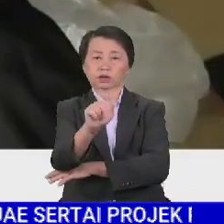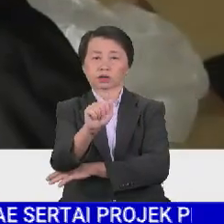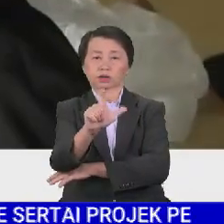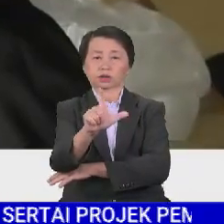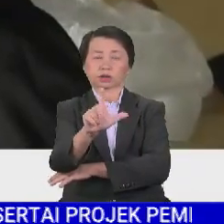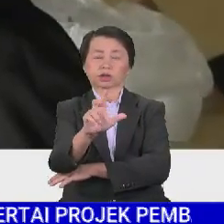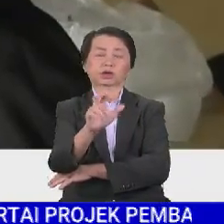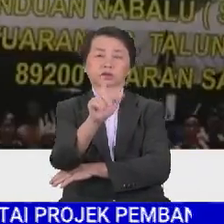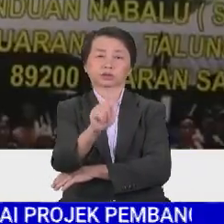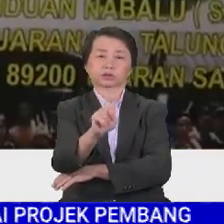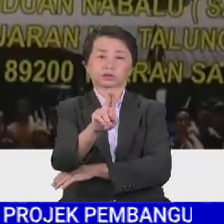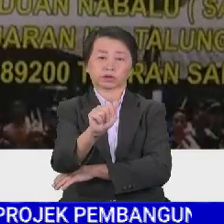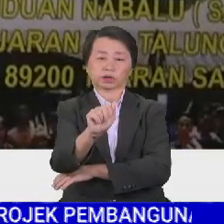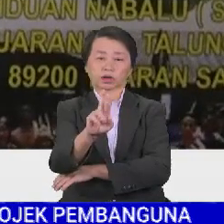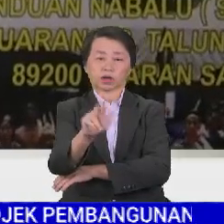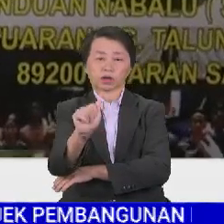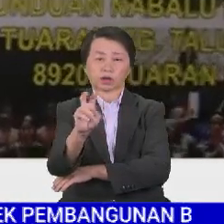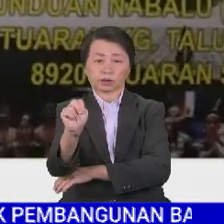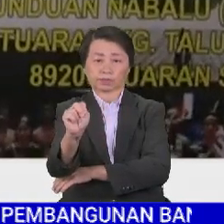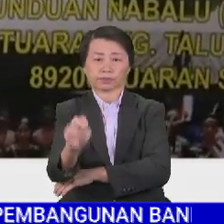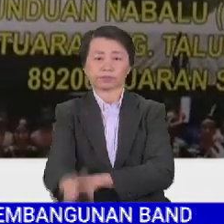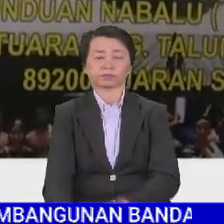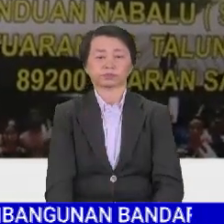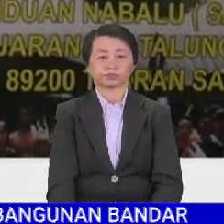Telipok. Sempatan setakat ini